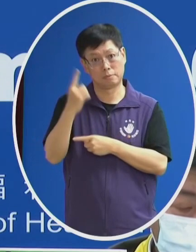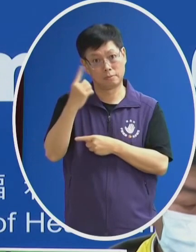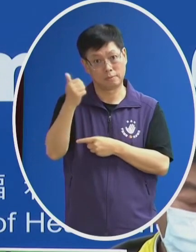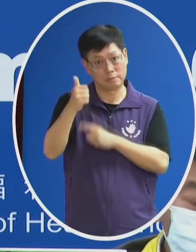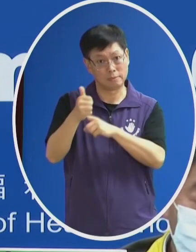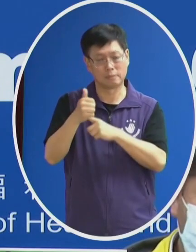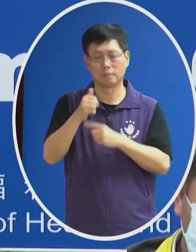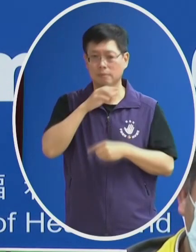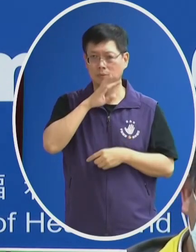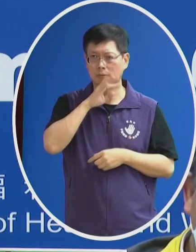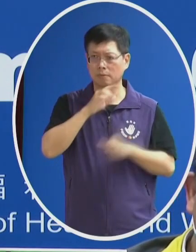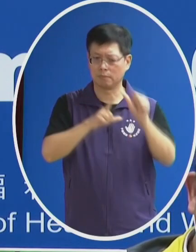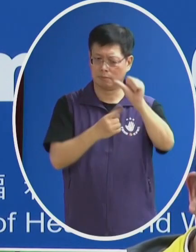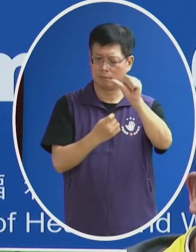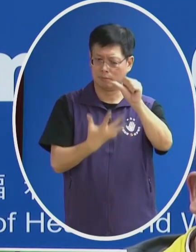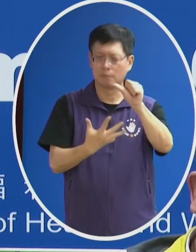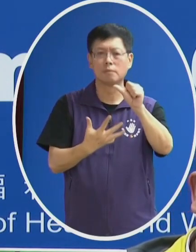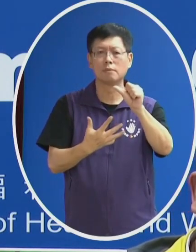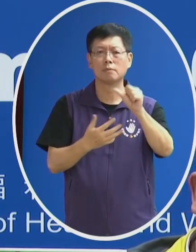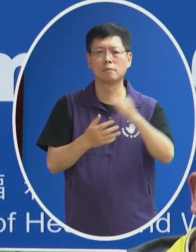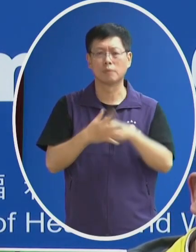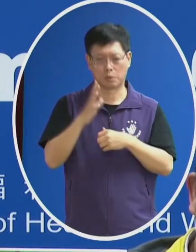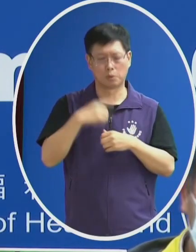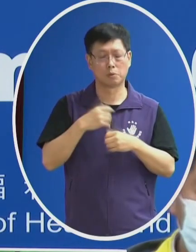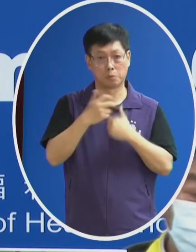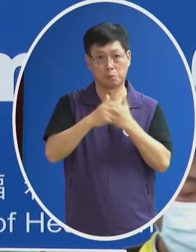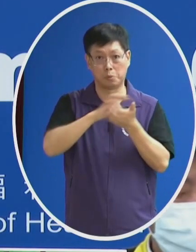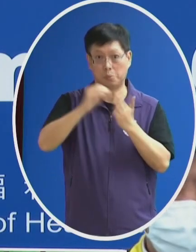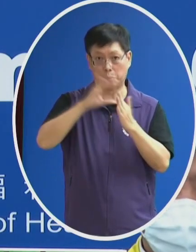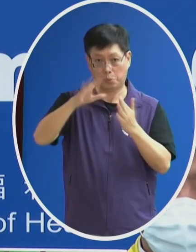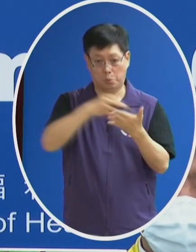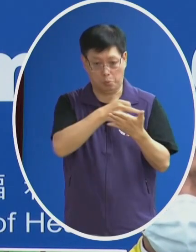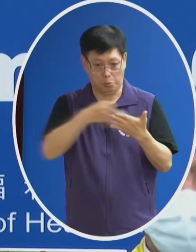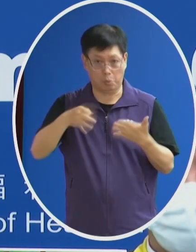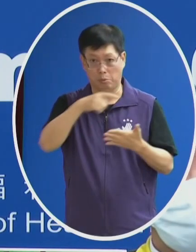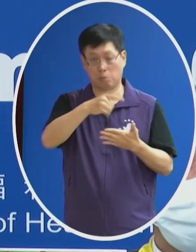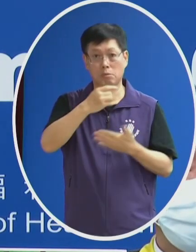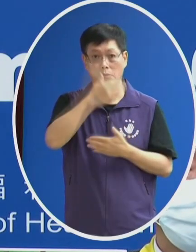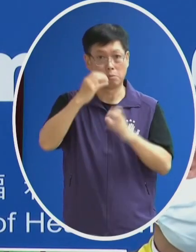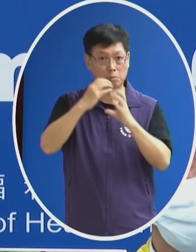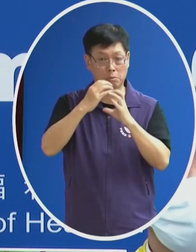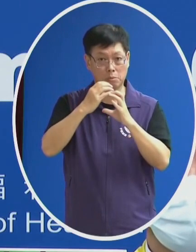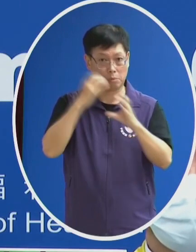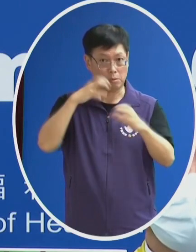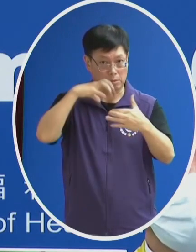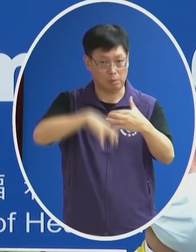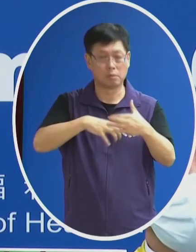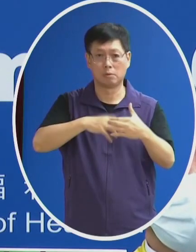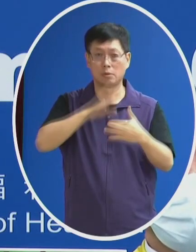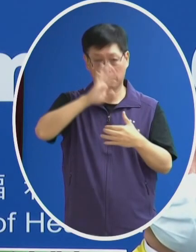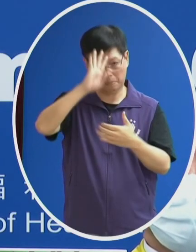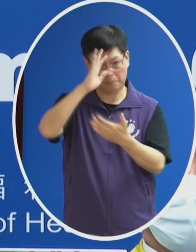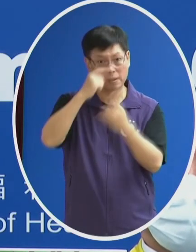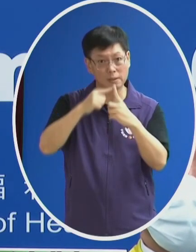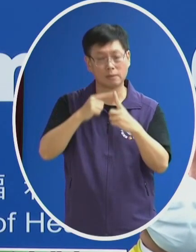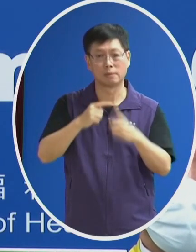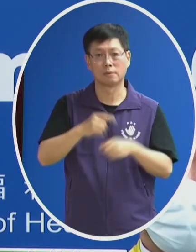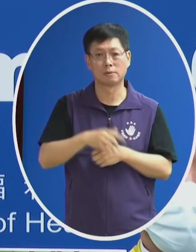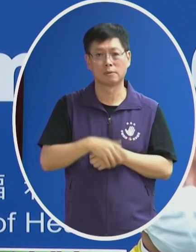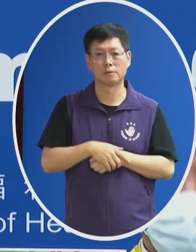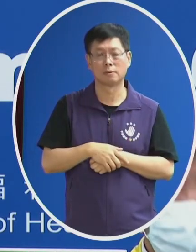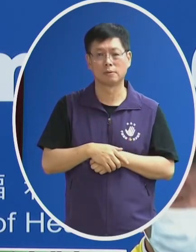在五月十八号，就是温局有框列啊、哦、这个游览车的确诊病患，啊、哦、就等于